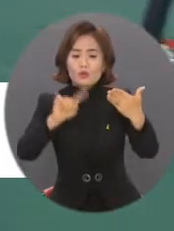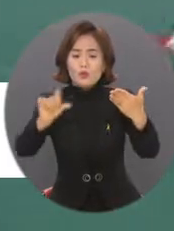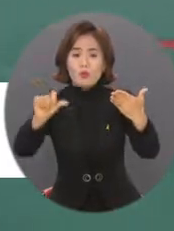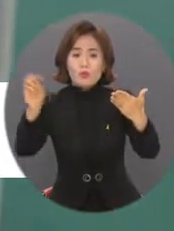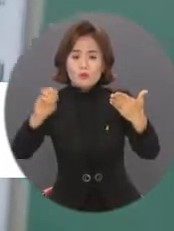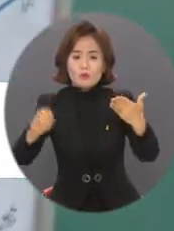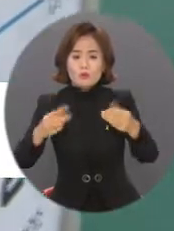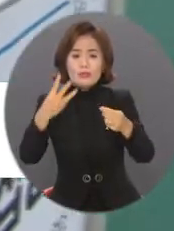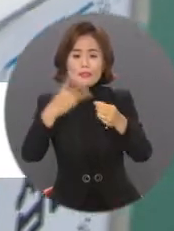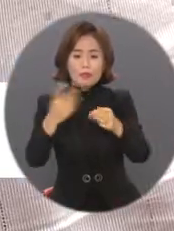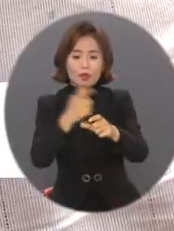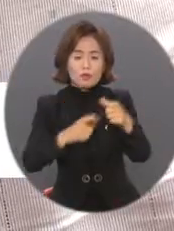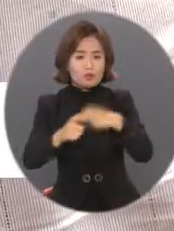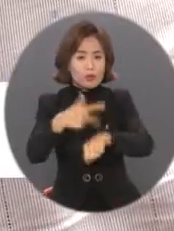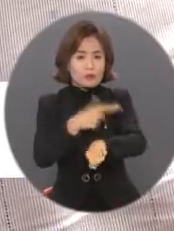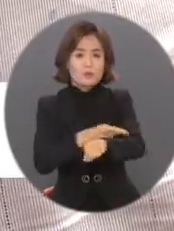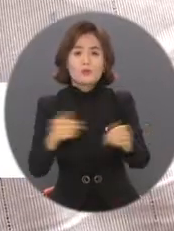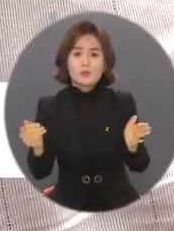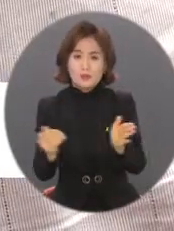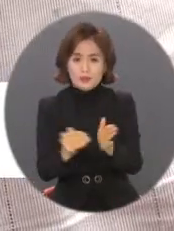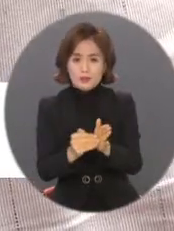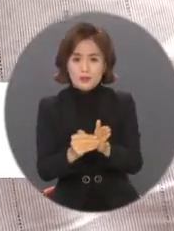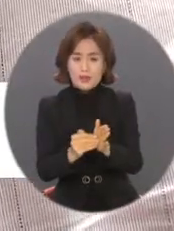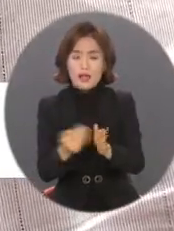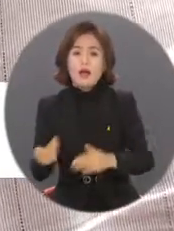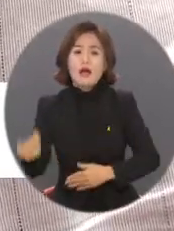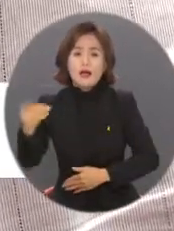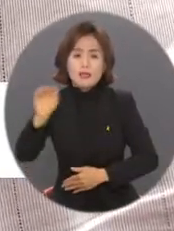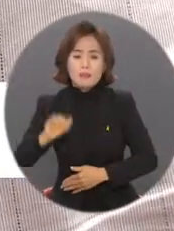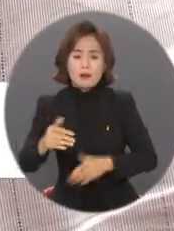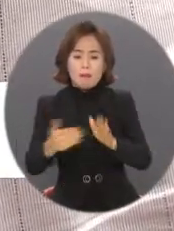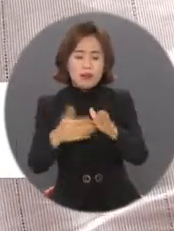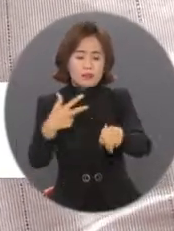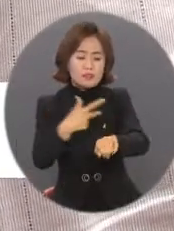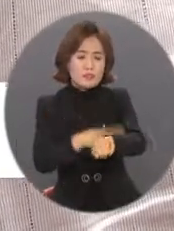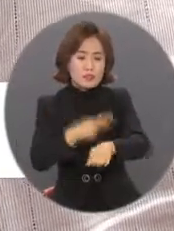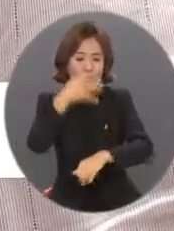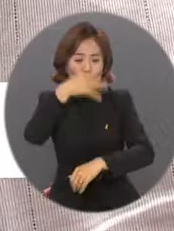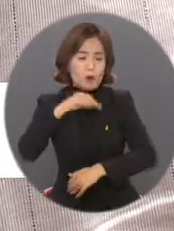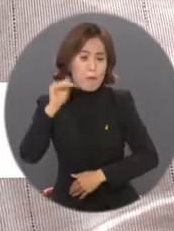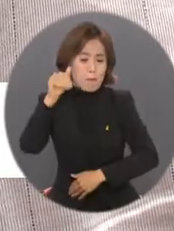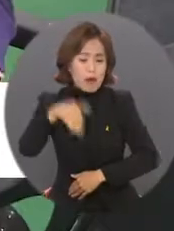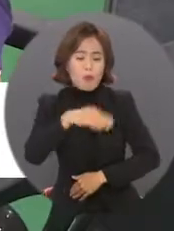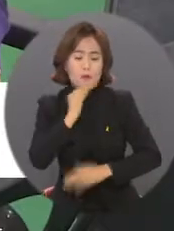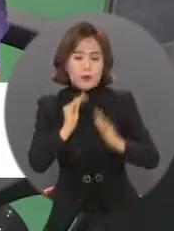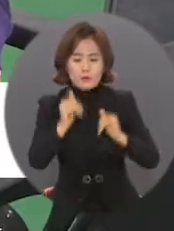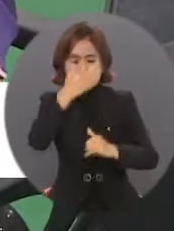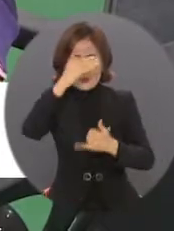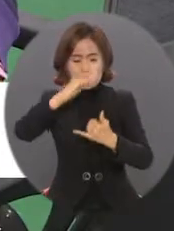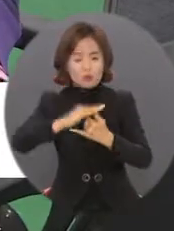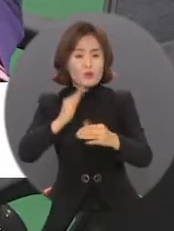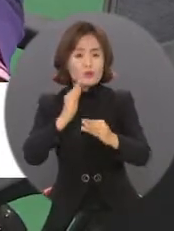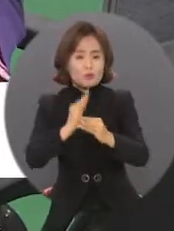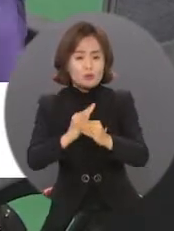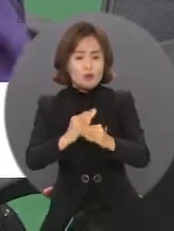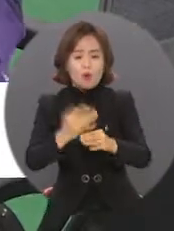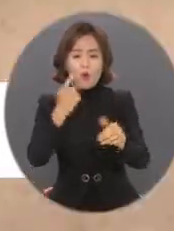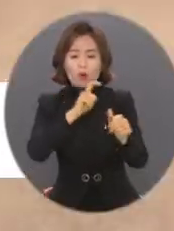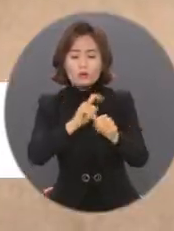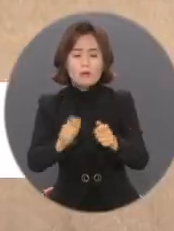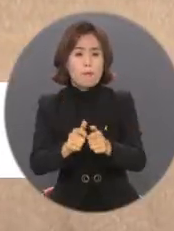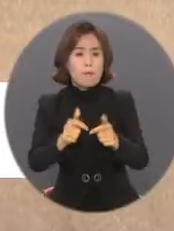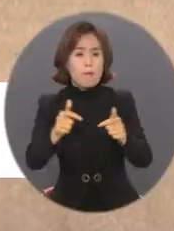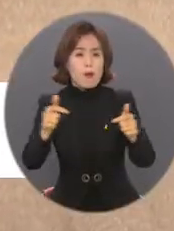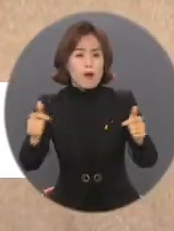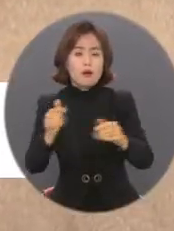3차 추가 접종 까지 마쳤습니다 하지만 백신 효과가 떨어진 고령 증과 청소년을 중심으로 확증 자가